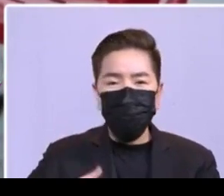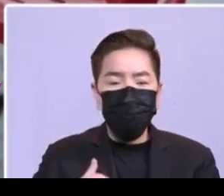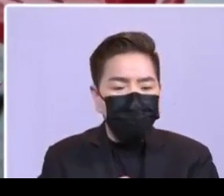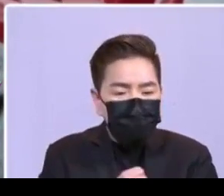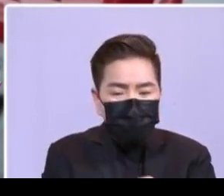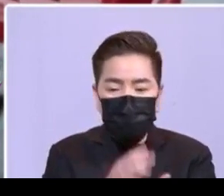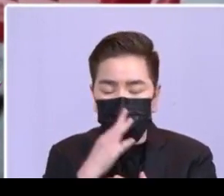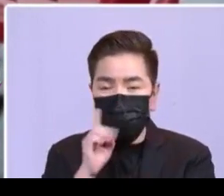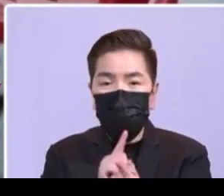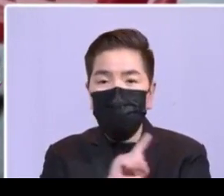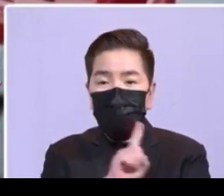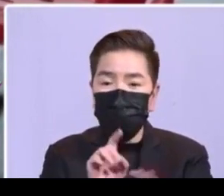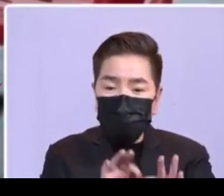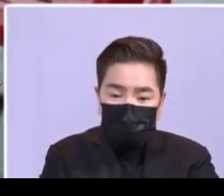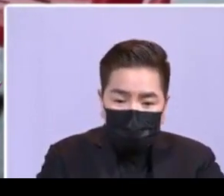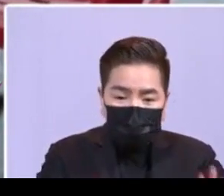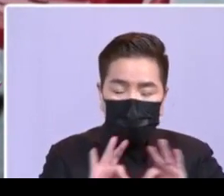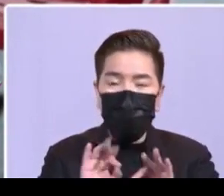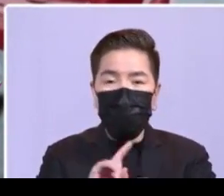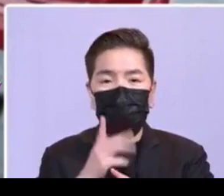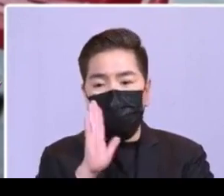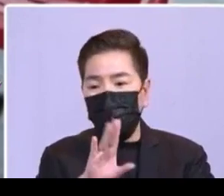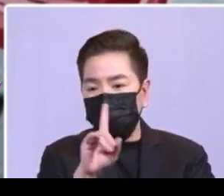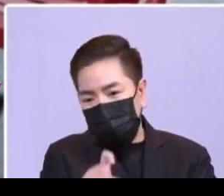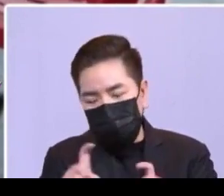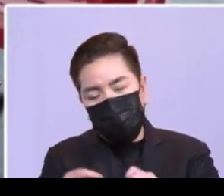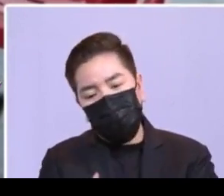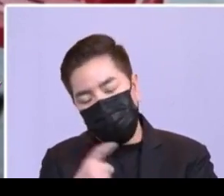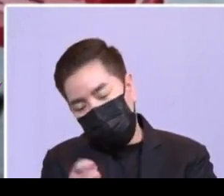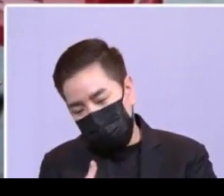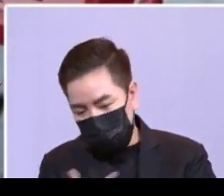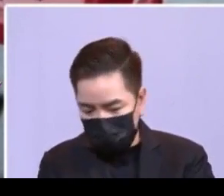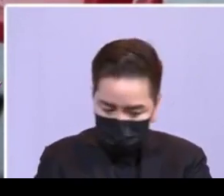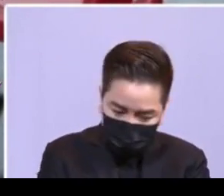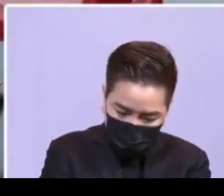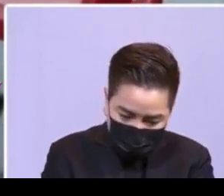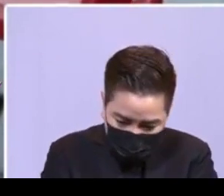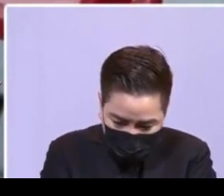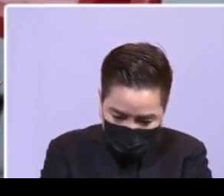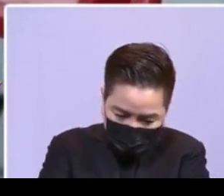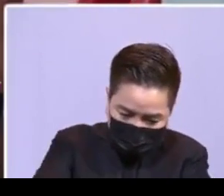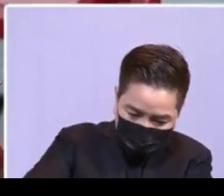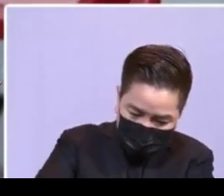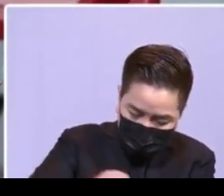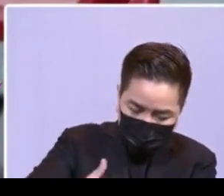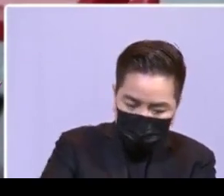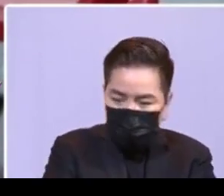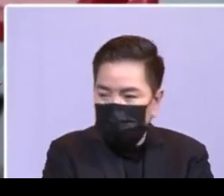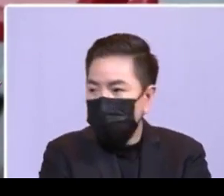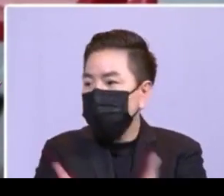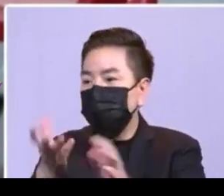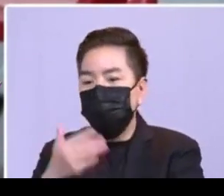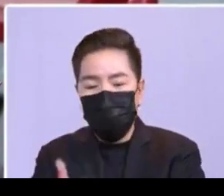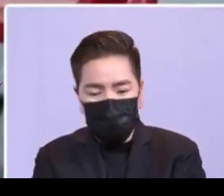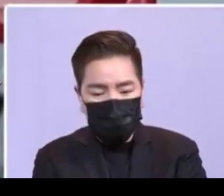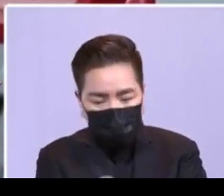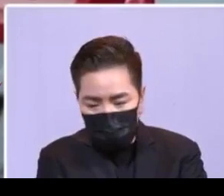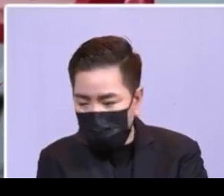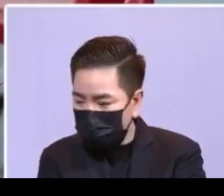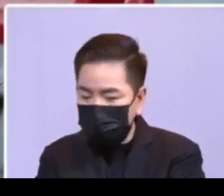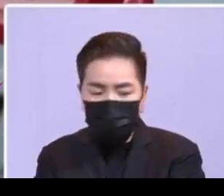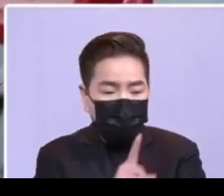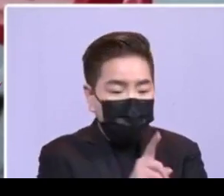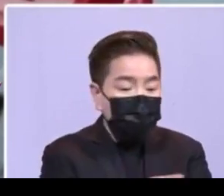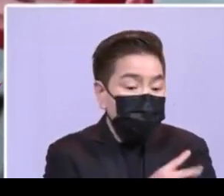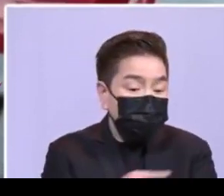พอเจอหน้าเทศกาลทีหลายศพที่เราจะต้องเก็บและหลายเคสที่เราจะต้องไปช่วยนำส่งโรงพยาบาลเราก็เลย